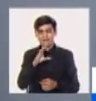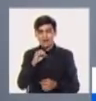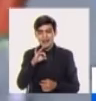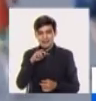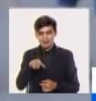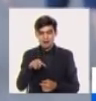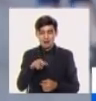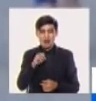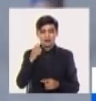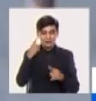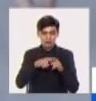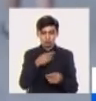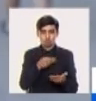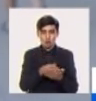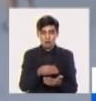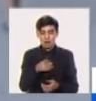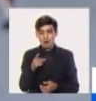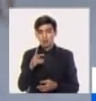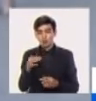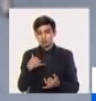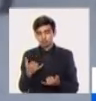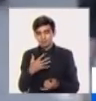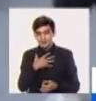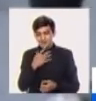қымбат тұрады. А мыналар біз біреуін